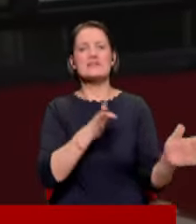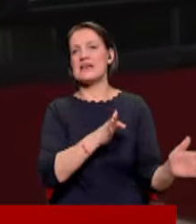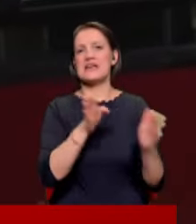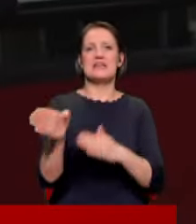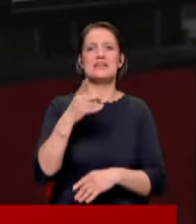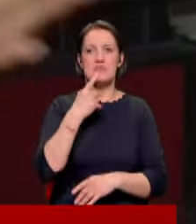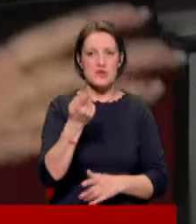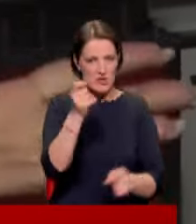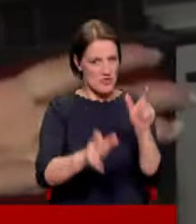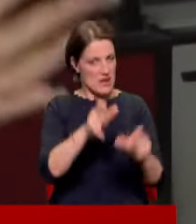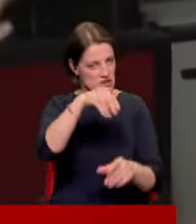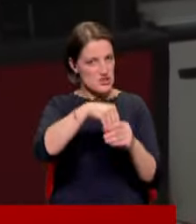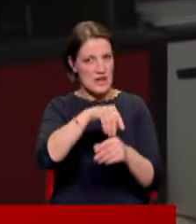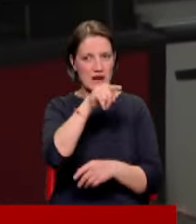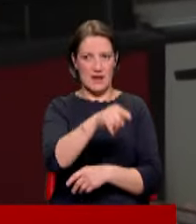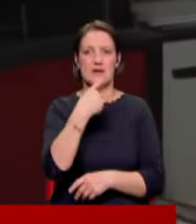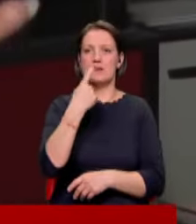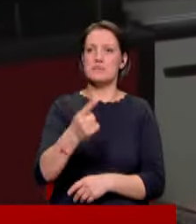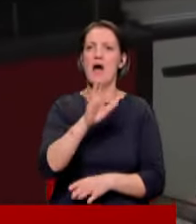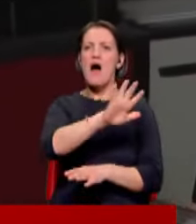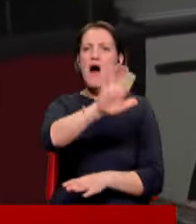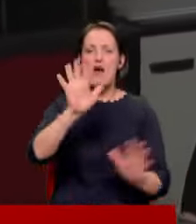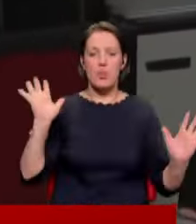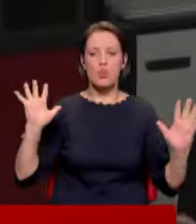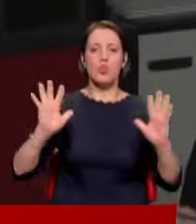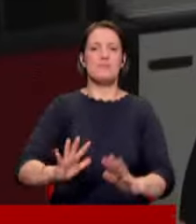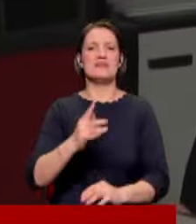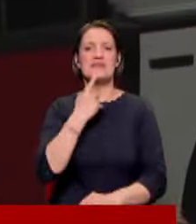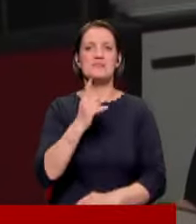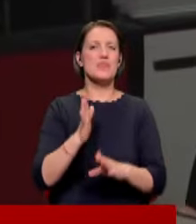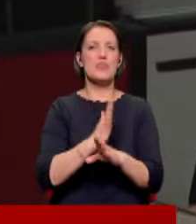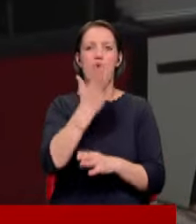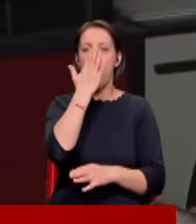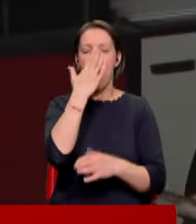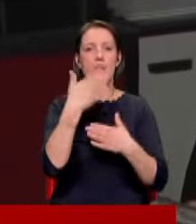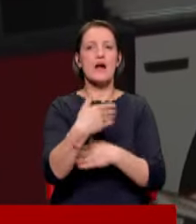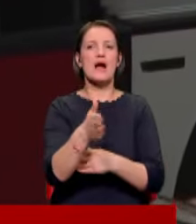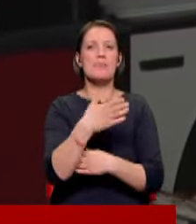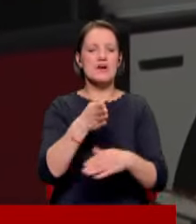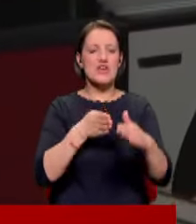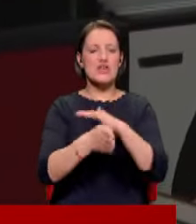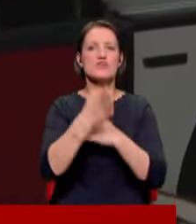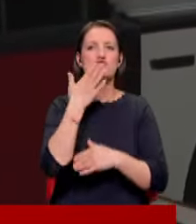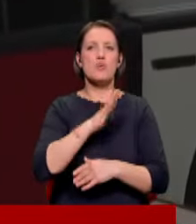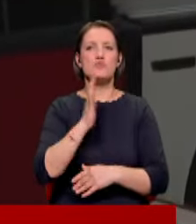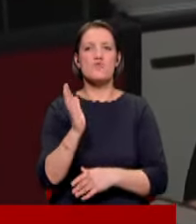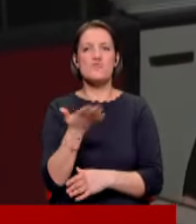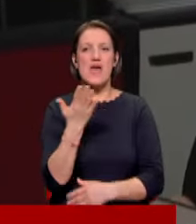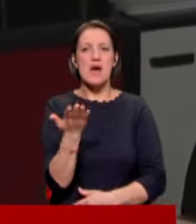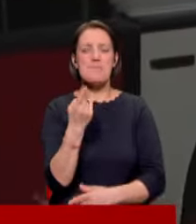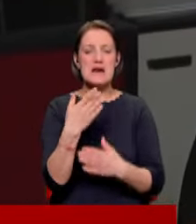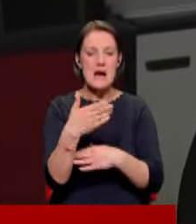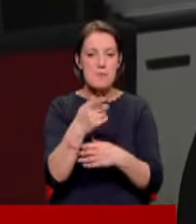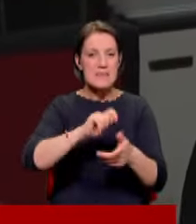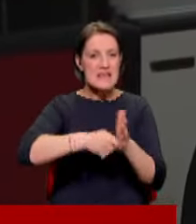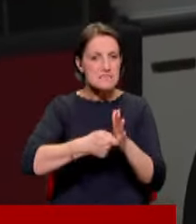demiş. Çalışanlara mı? Orada çalışanlara. Evet. Ondan sonra herkes orada toplansın demiş. Çünkü ön kapıdan giriş yokmuş veya kapı